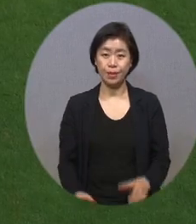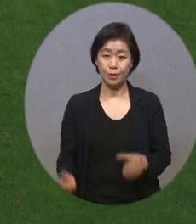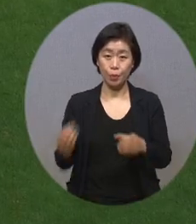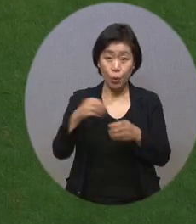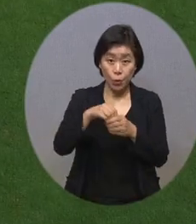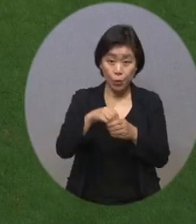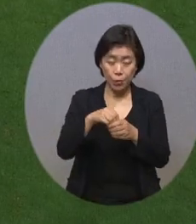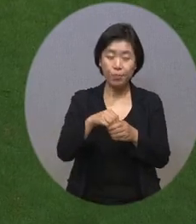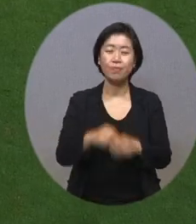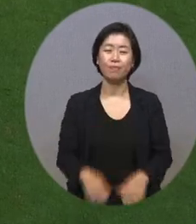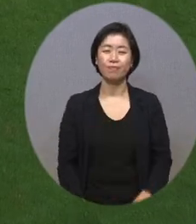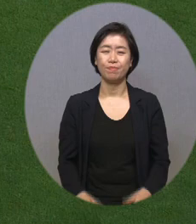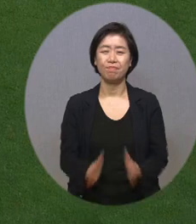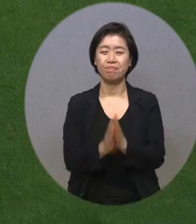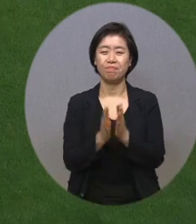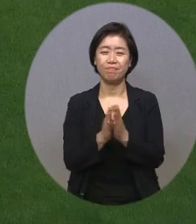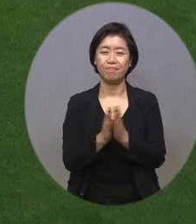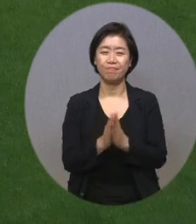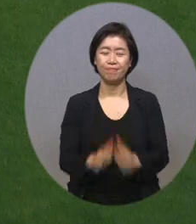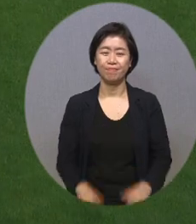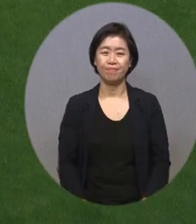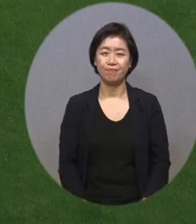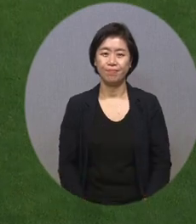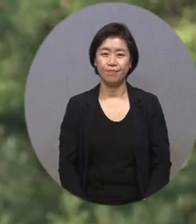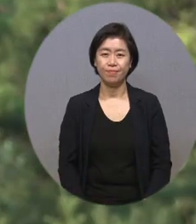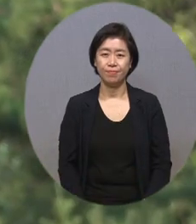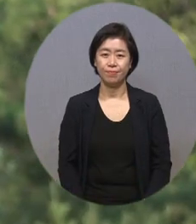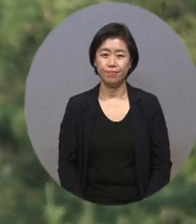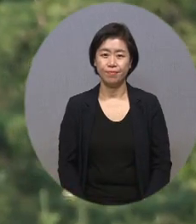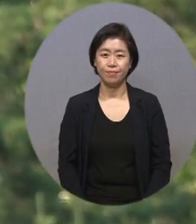나이스 인. 나이스.